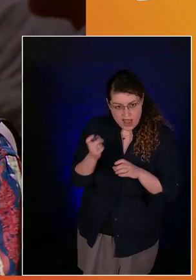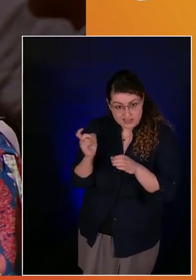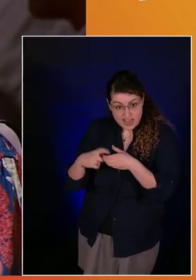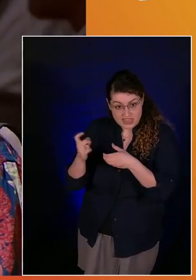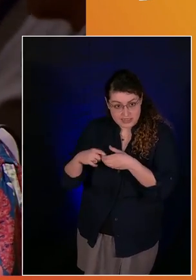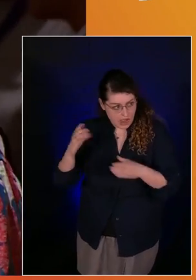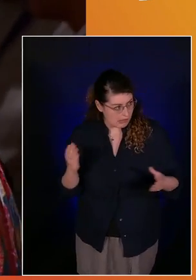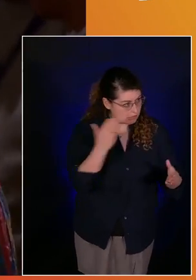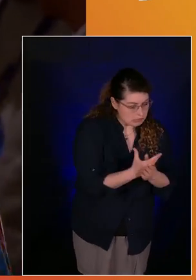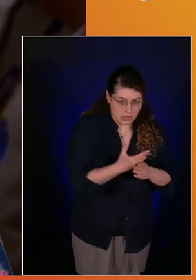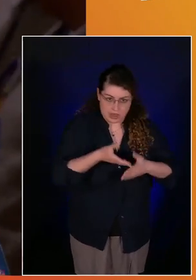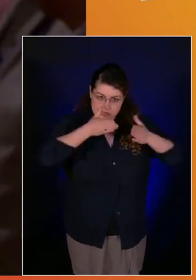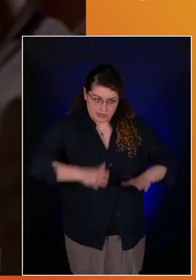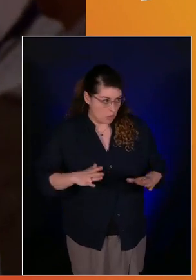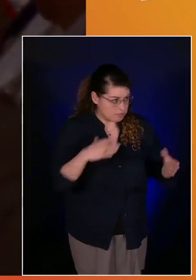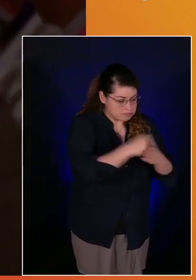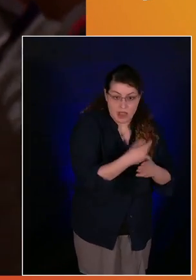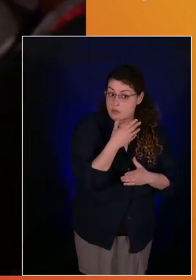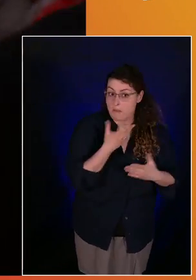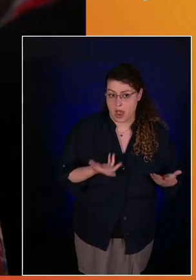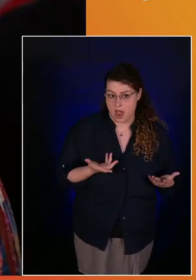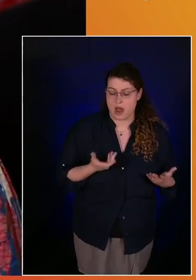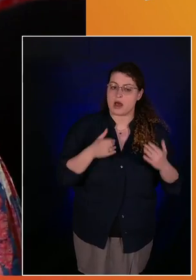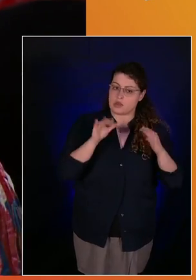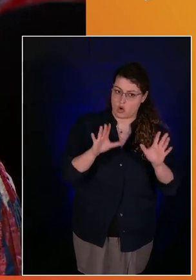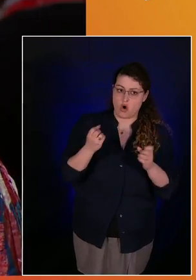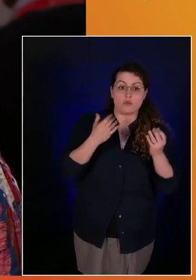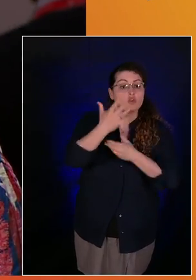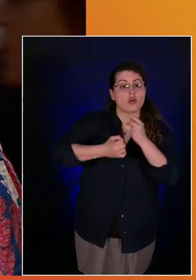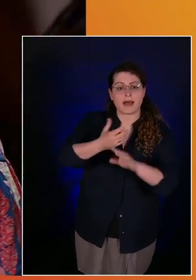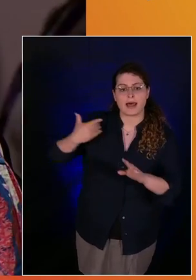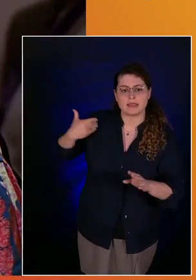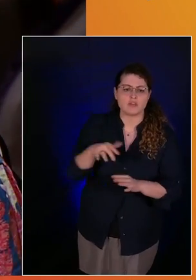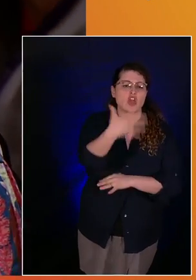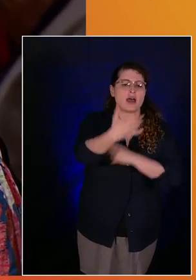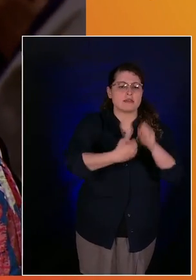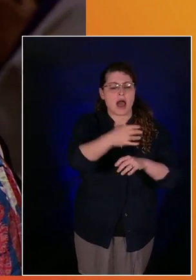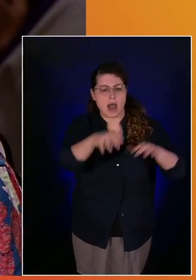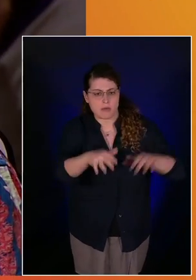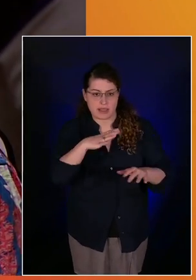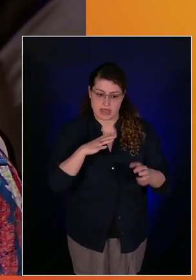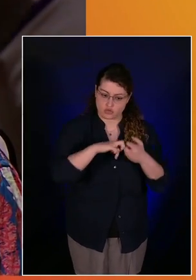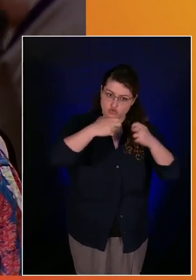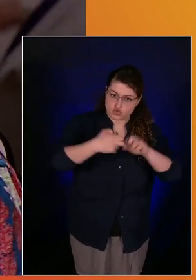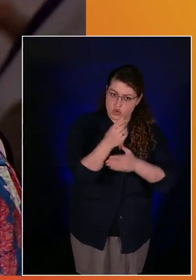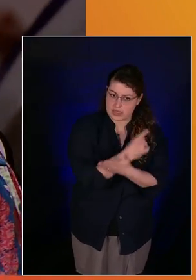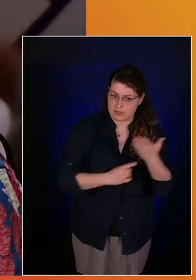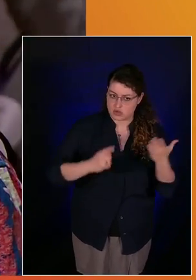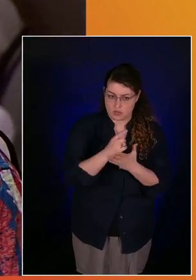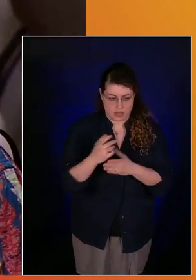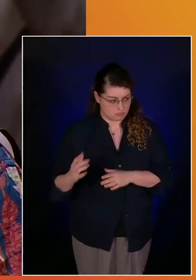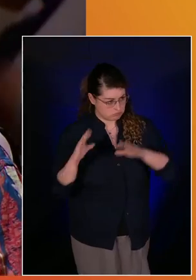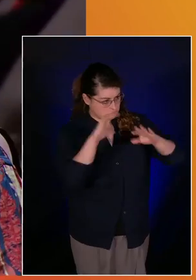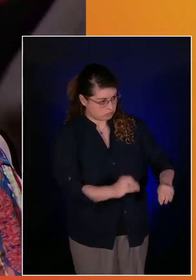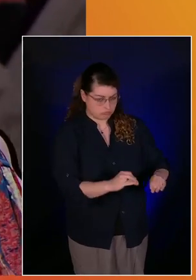et au prise de décision depuis plusieurs années depuis une quinzaine d'années nous avons une structure départementale qui a redonné tout son